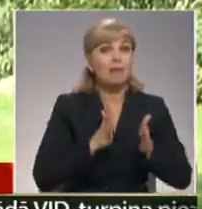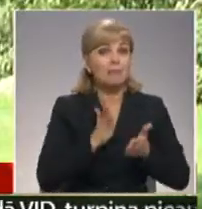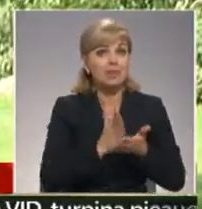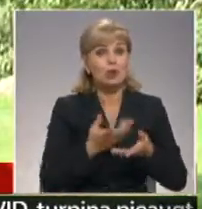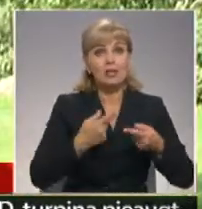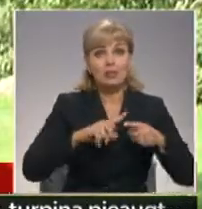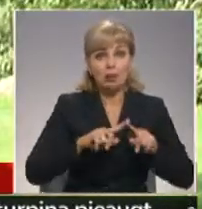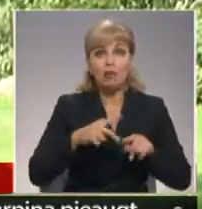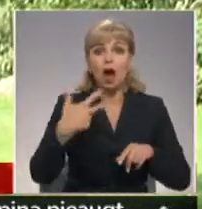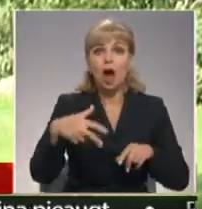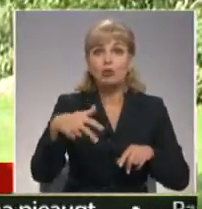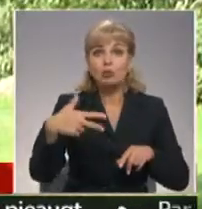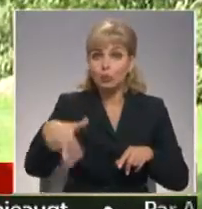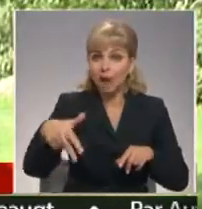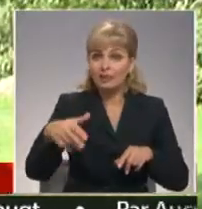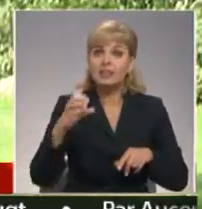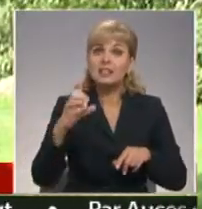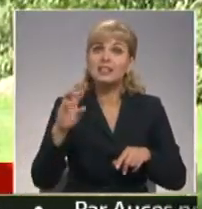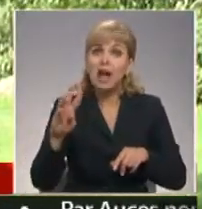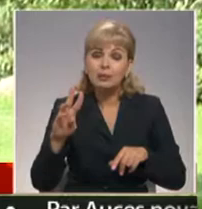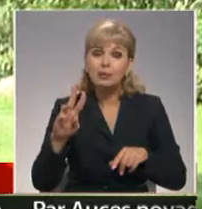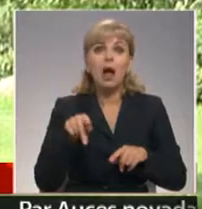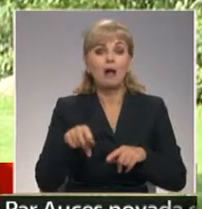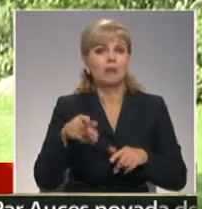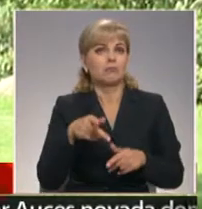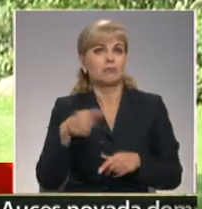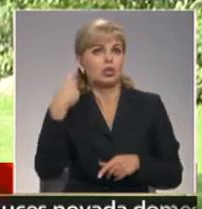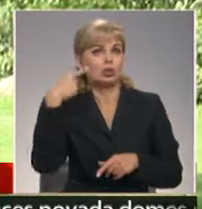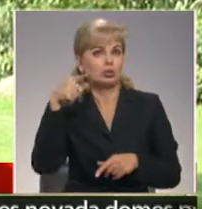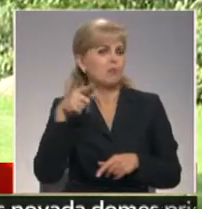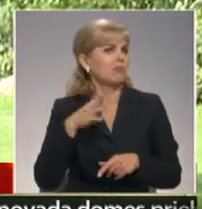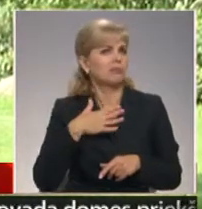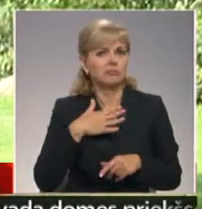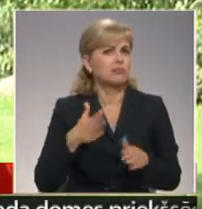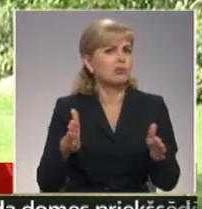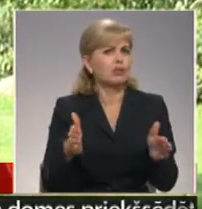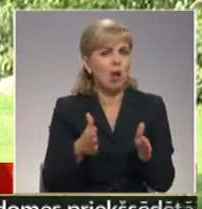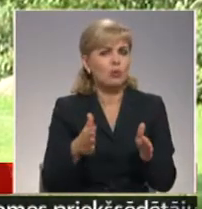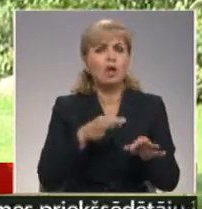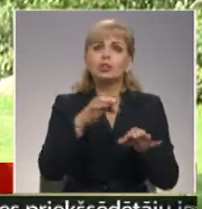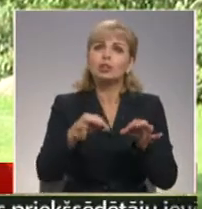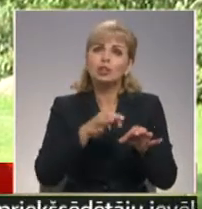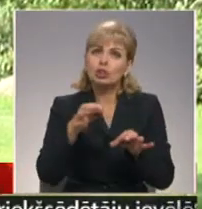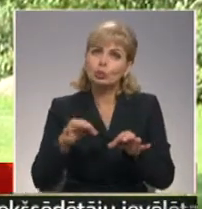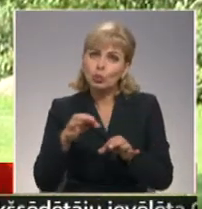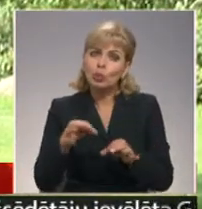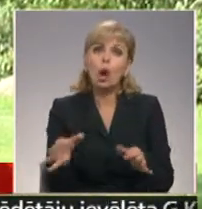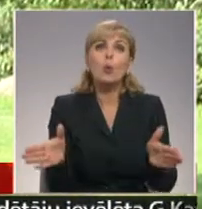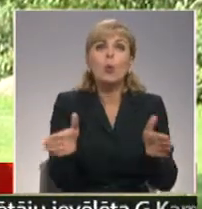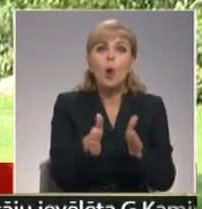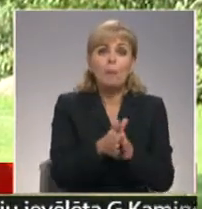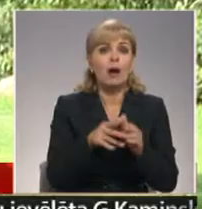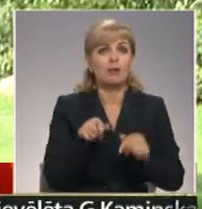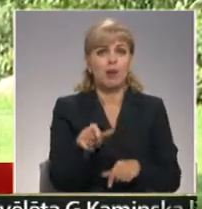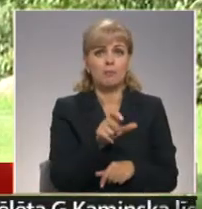izadījusi 80 centimetrus, tad viņi izdomājuši, ka pa šauru. Ka jāšūj kopā, bet es tajā brīdī teicu,